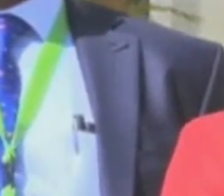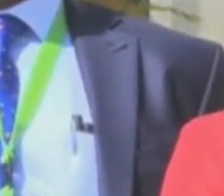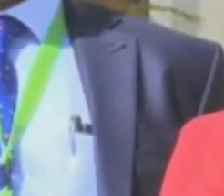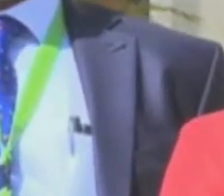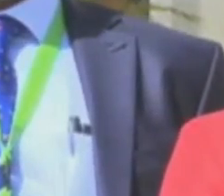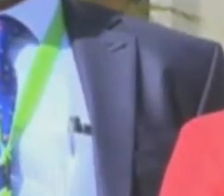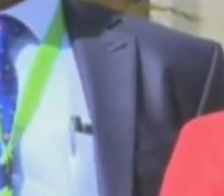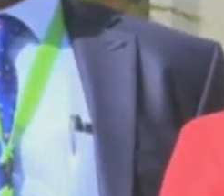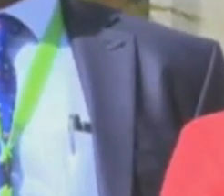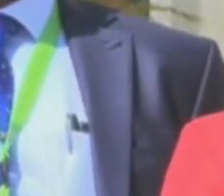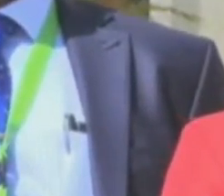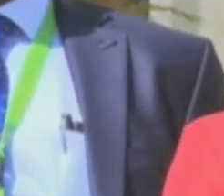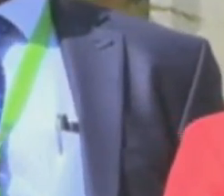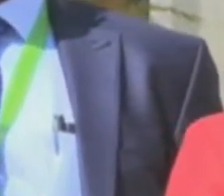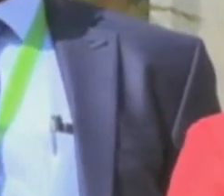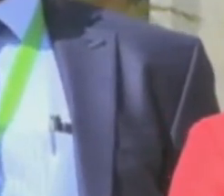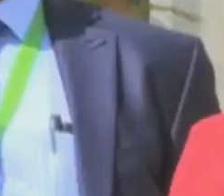become